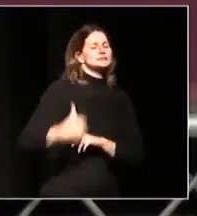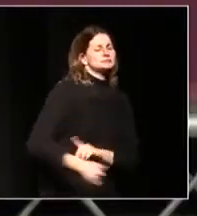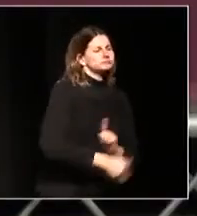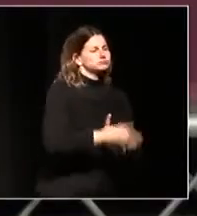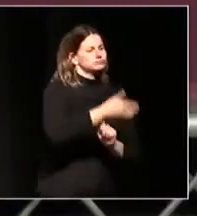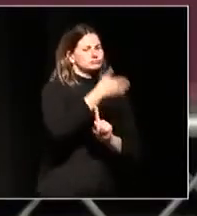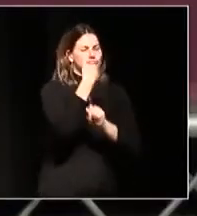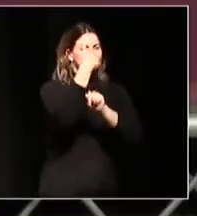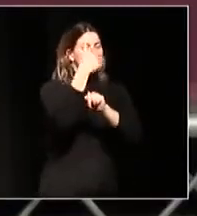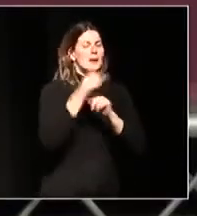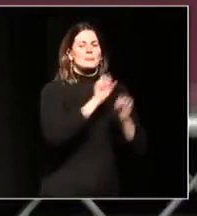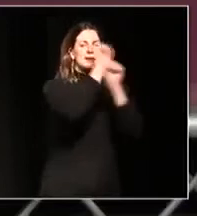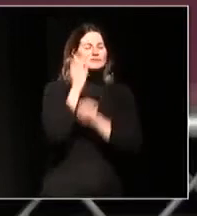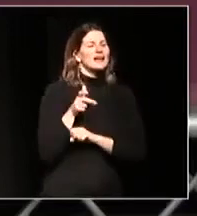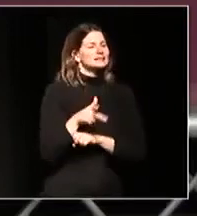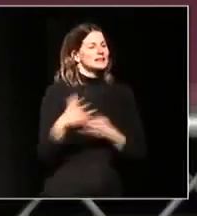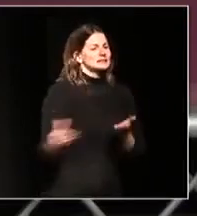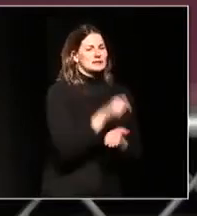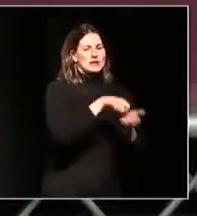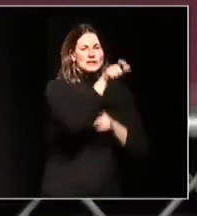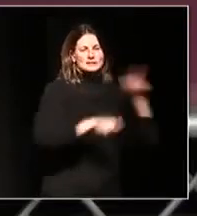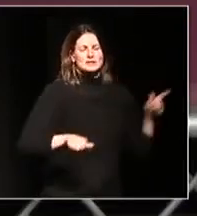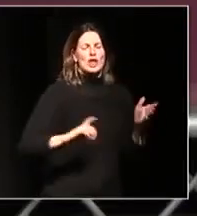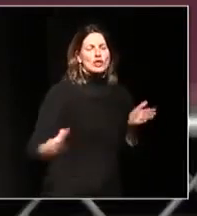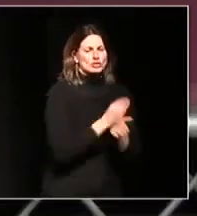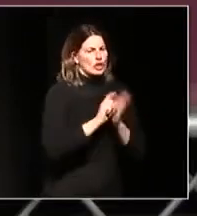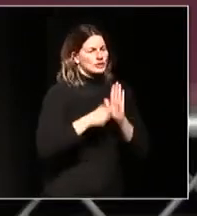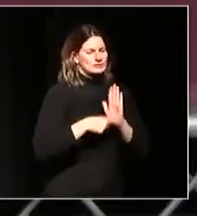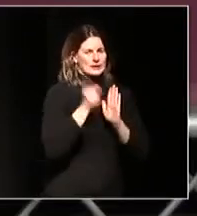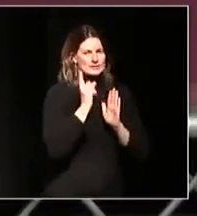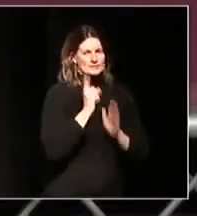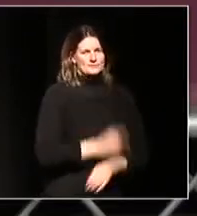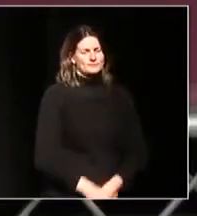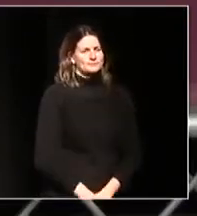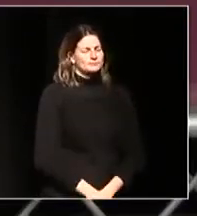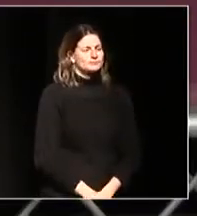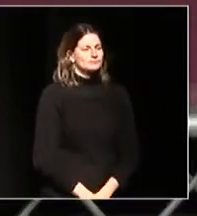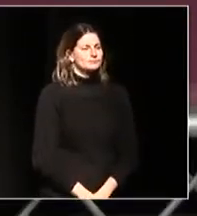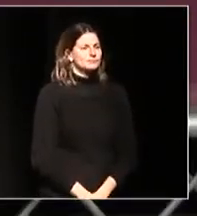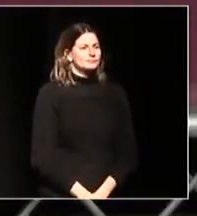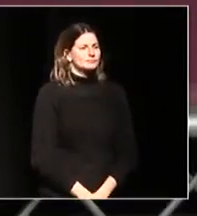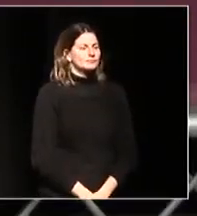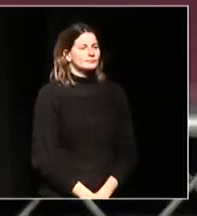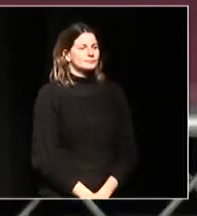defensar la dignitat i els drets de tota la ciutadania. De tota la ciutadania!